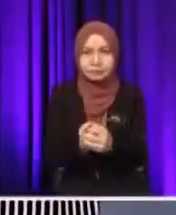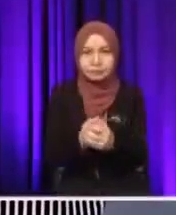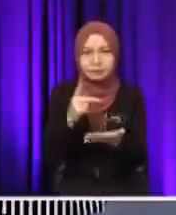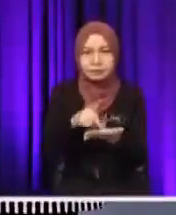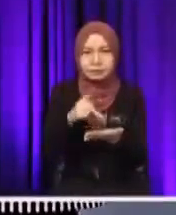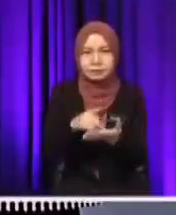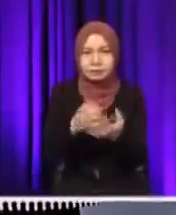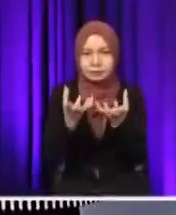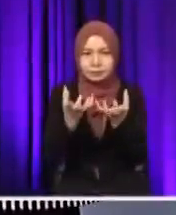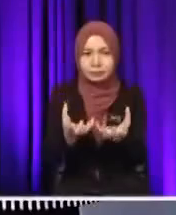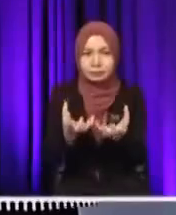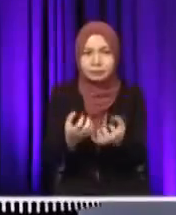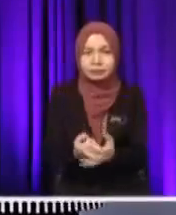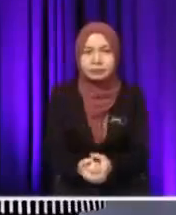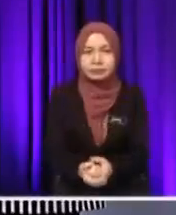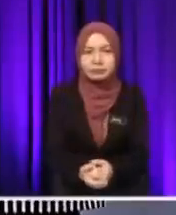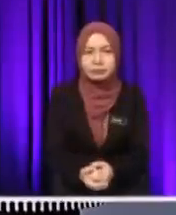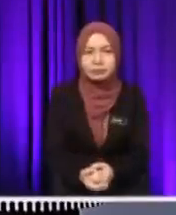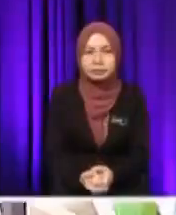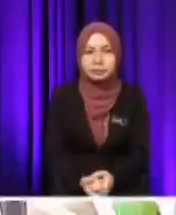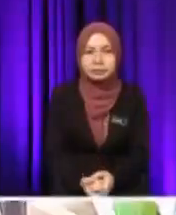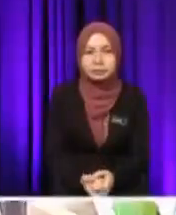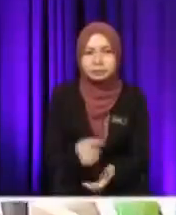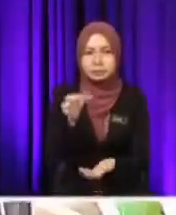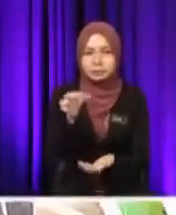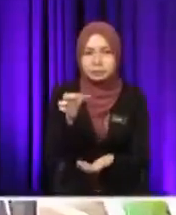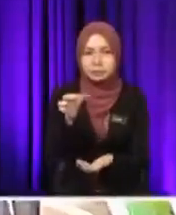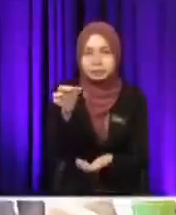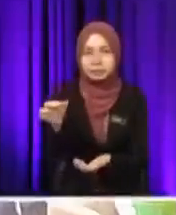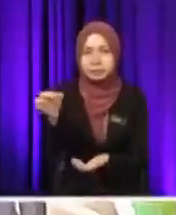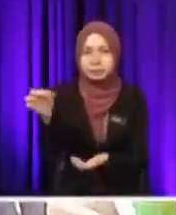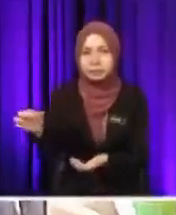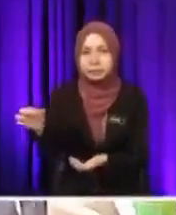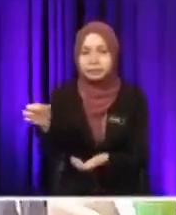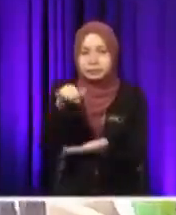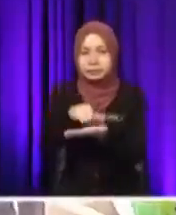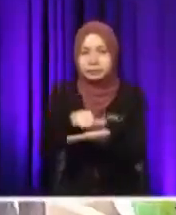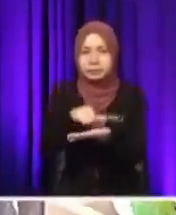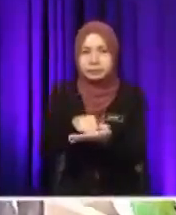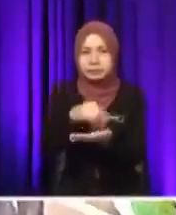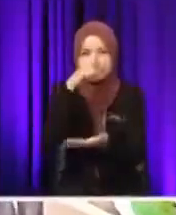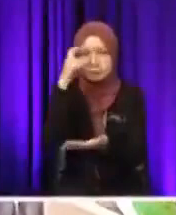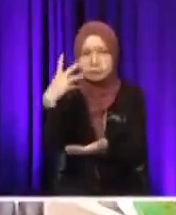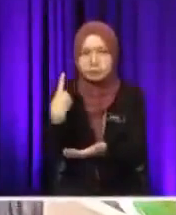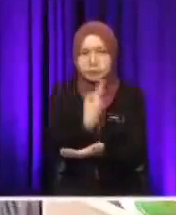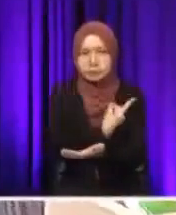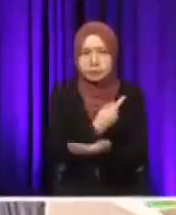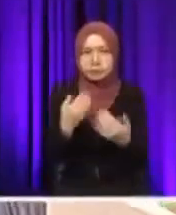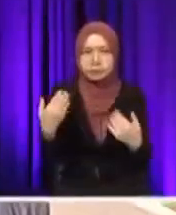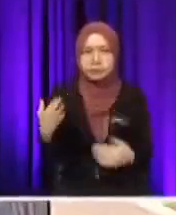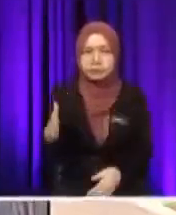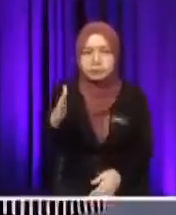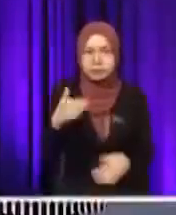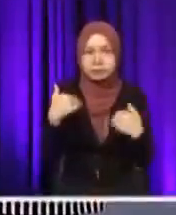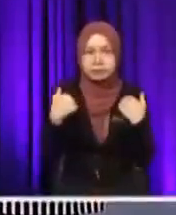gram. Jadi kita memang nak gunakan dua jenis tu lah. Betul. Yang jernih dan juga yang tak jernih. Sebab kita akan ada dua lapisan. Okay. Untuk